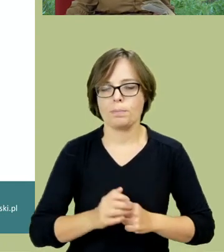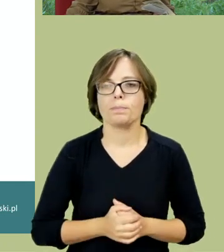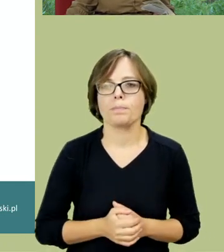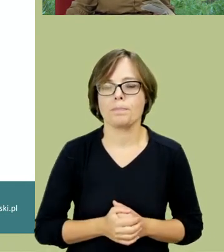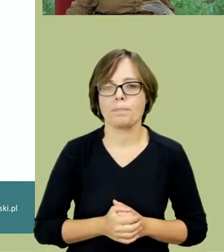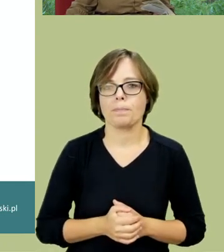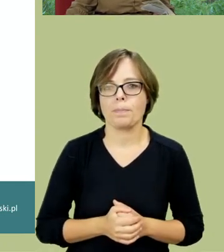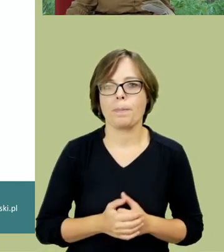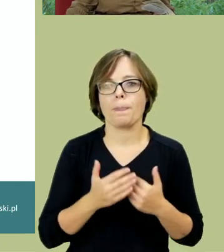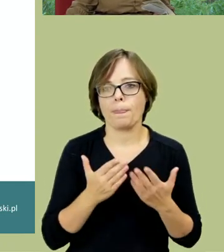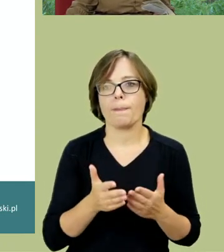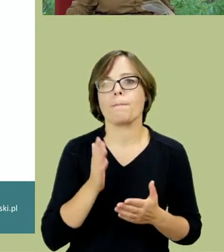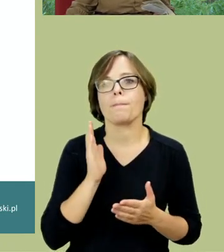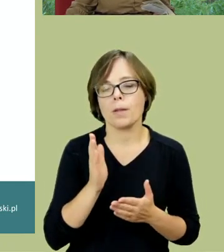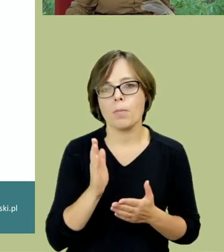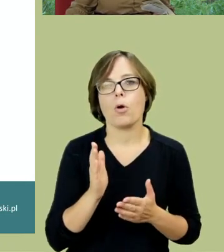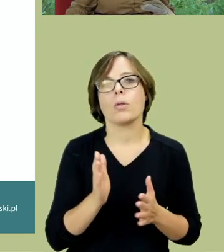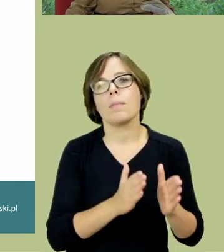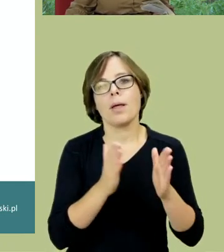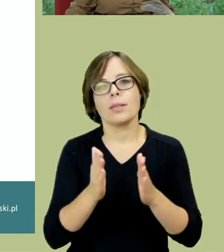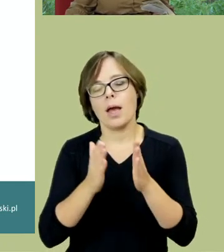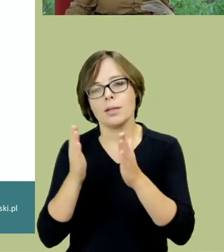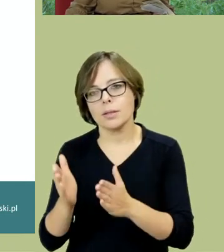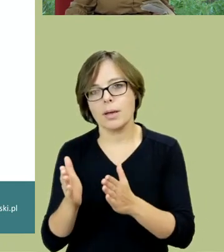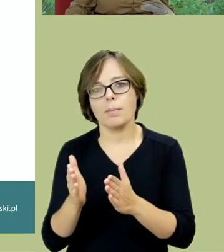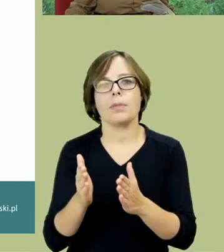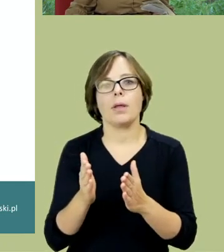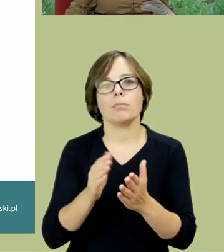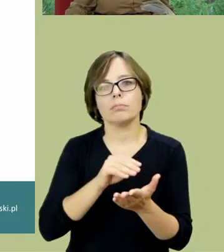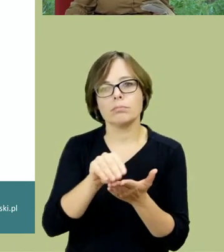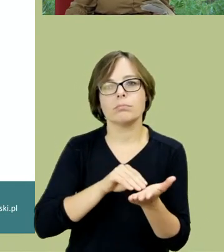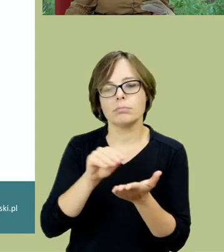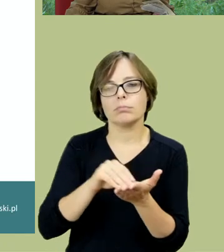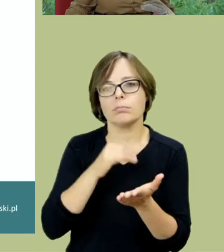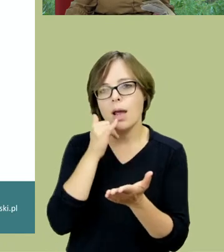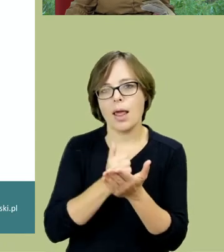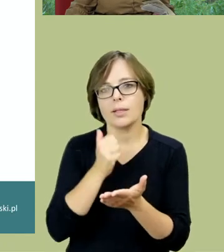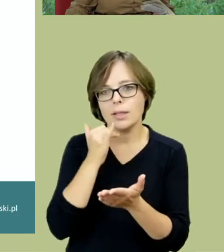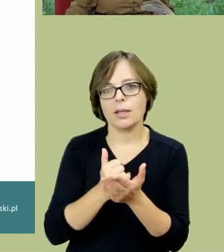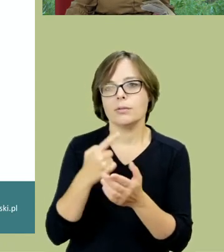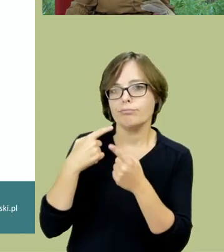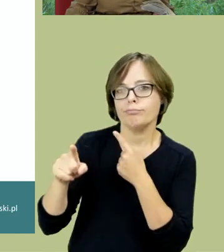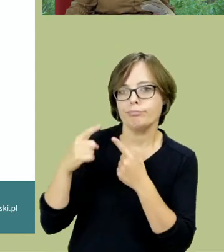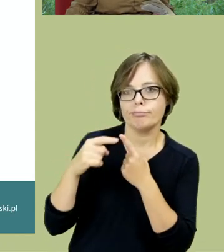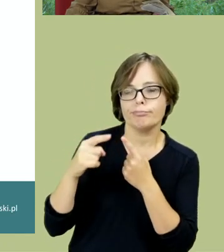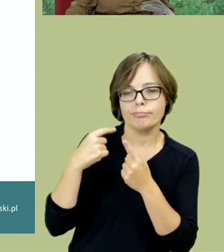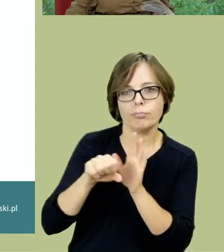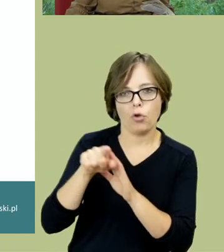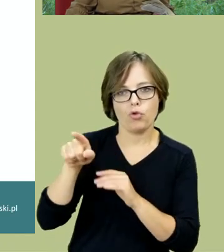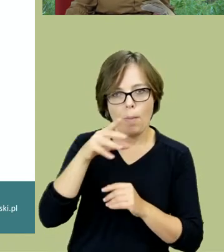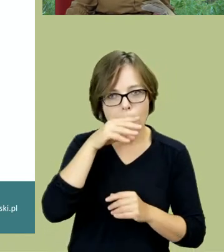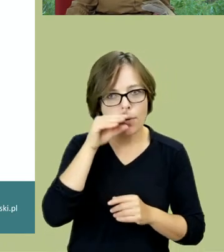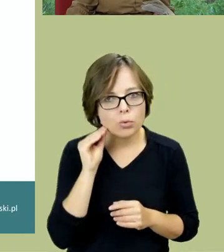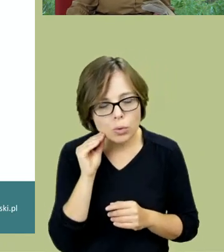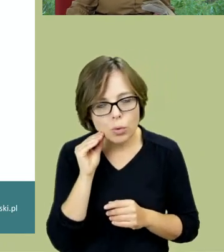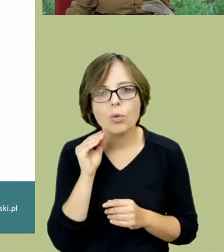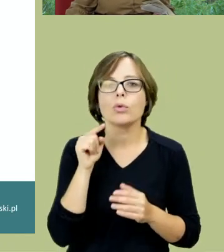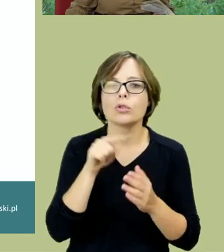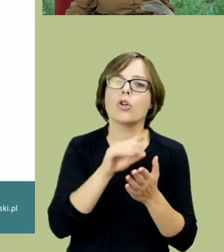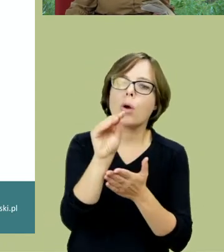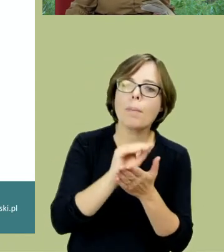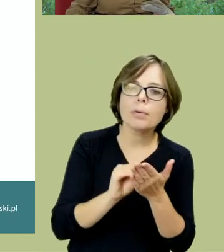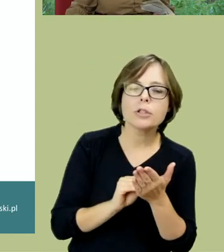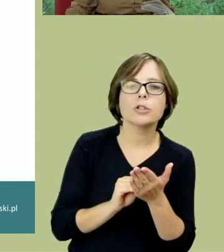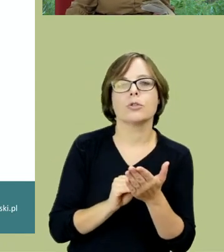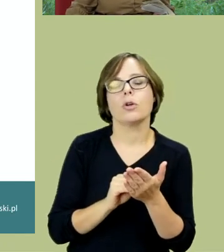i kolejne kartki, które Aleksandra Szczerbińska wysyła do Józefa Piłsudskiego opowiadają o tym,